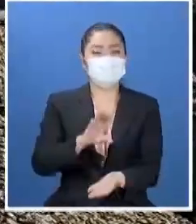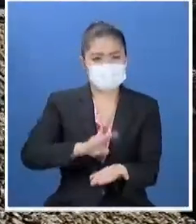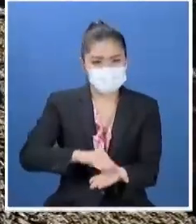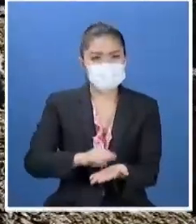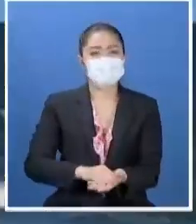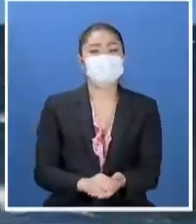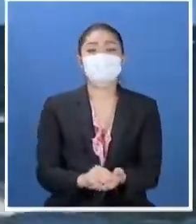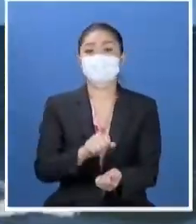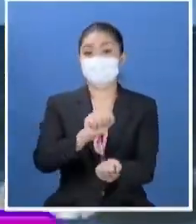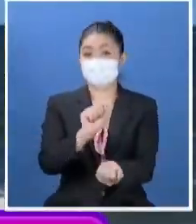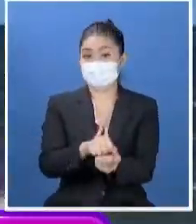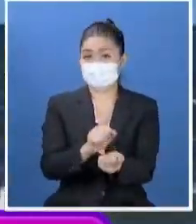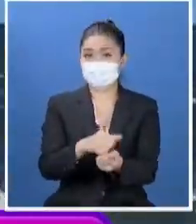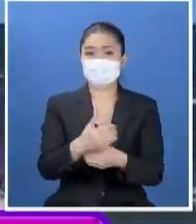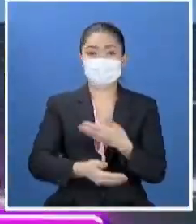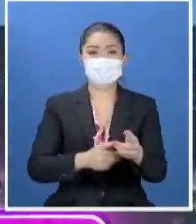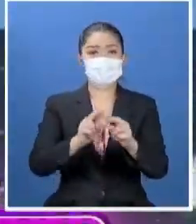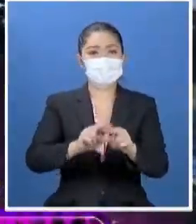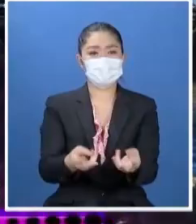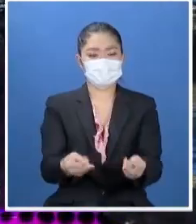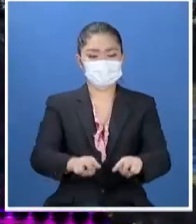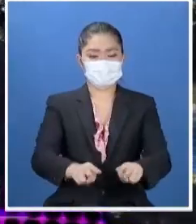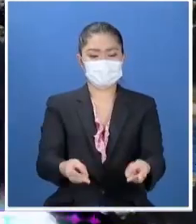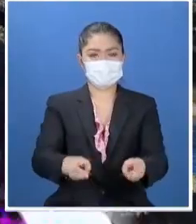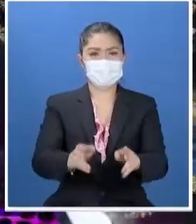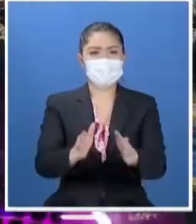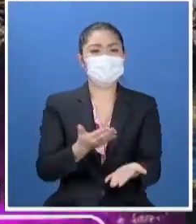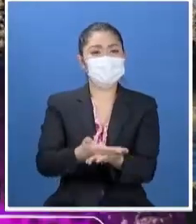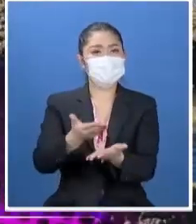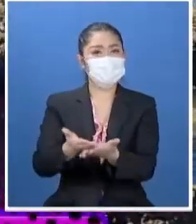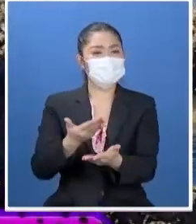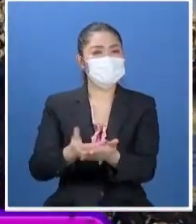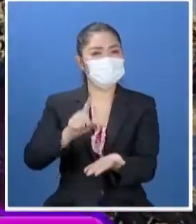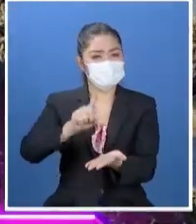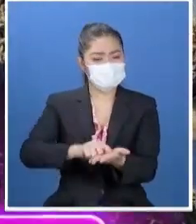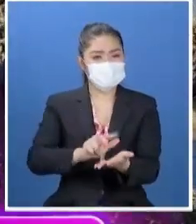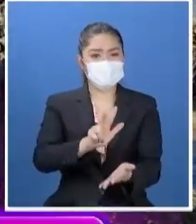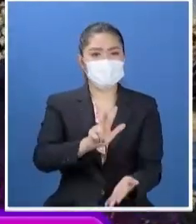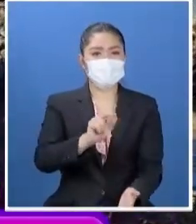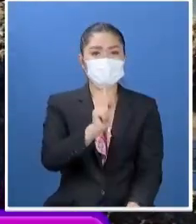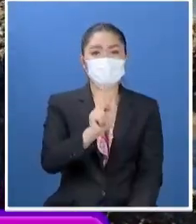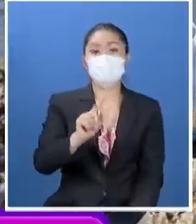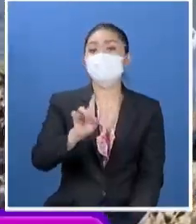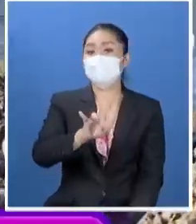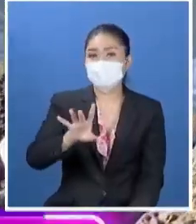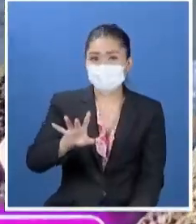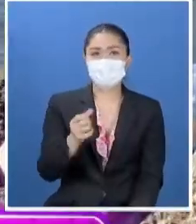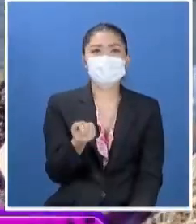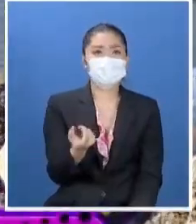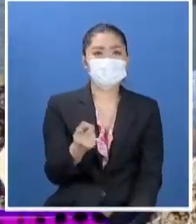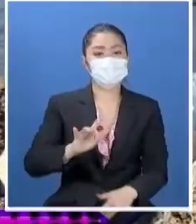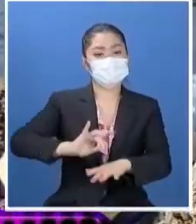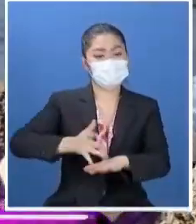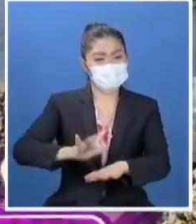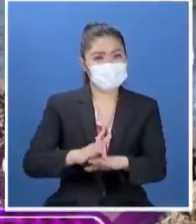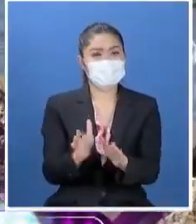ะ wow. ซึ่งหอยที่ได้ก็จะขายให้กับร้านปิ้งย่างหรือว่าขายให้กับพ่อค้าแม่ค้าในราคา3กิโลร้อยค่ะเป็นหอยสดๆจากธรรม